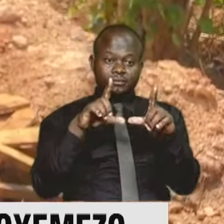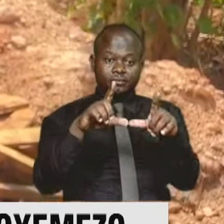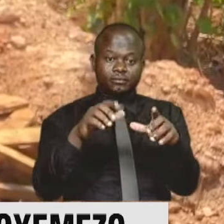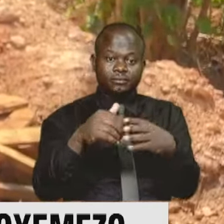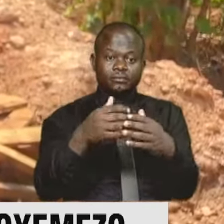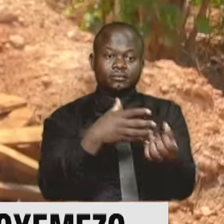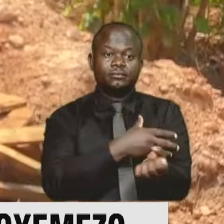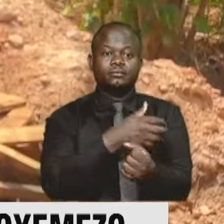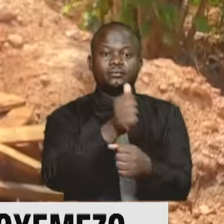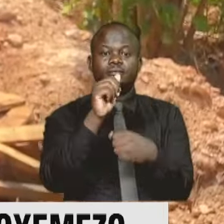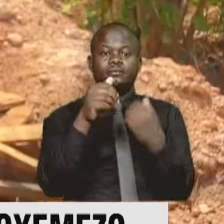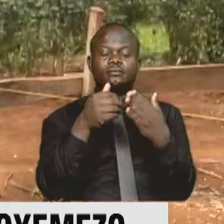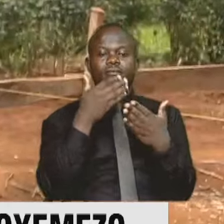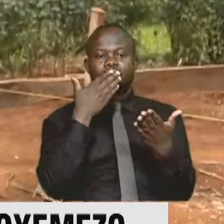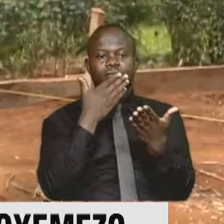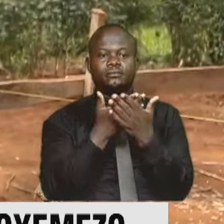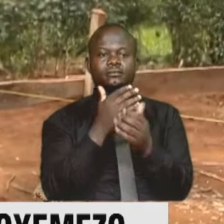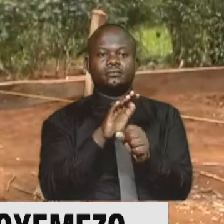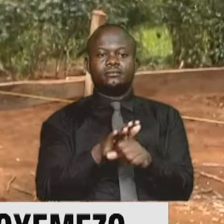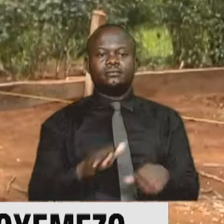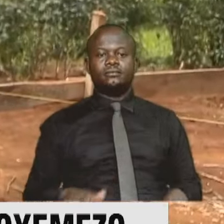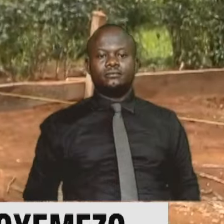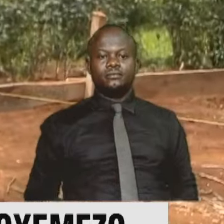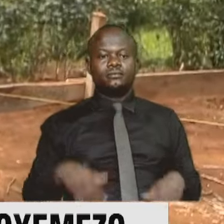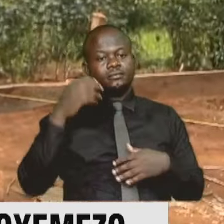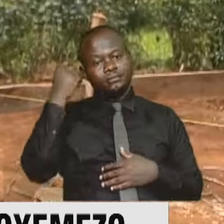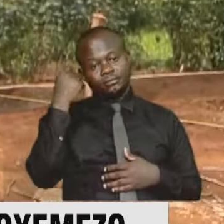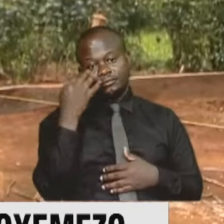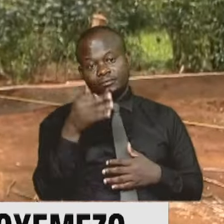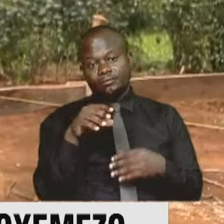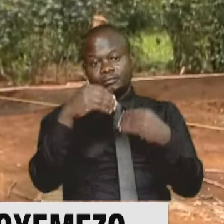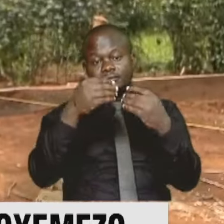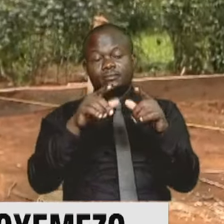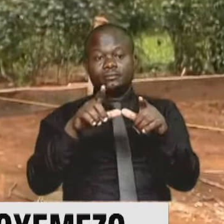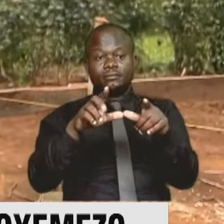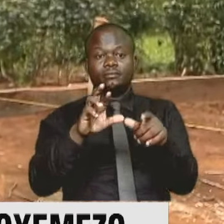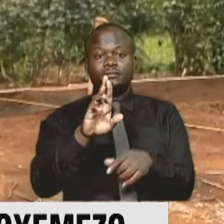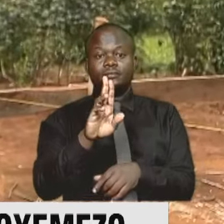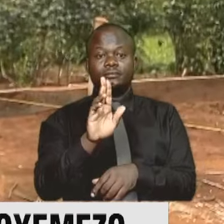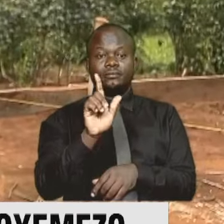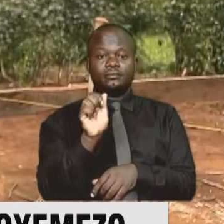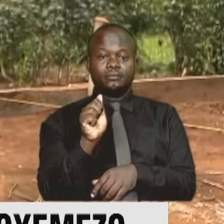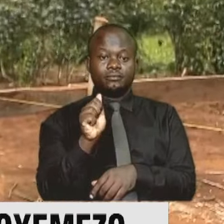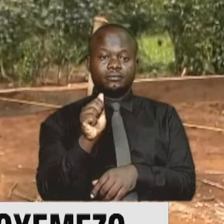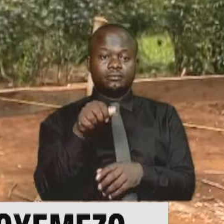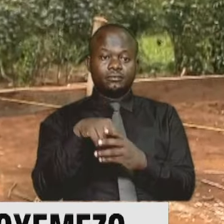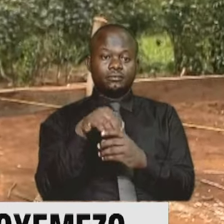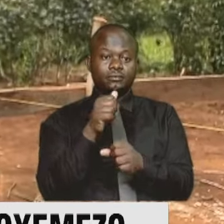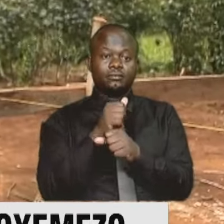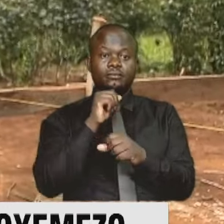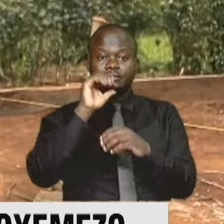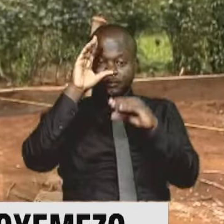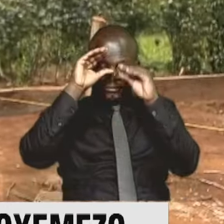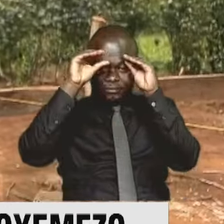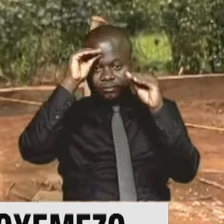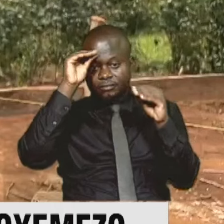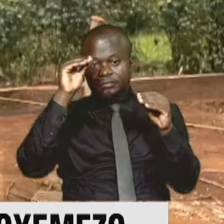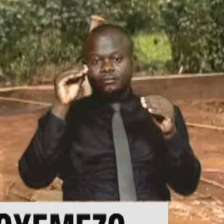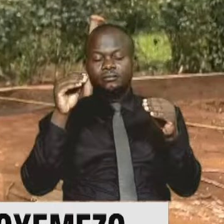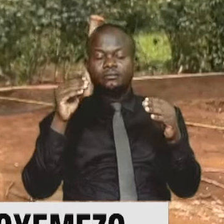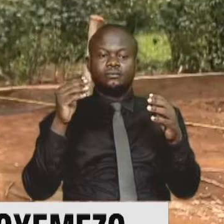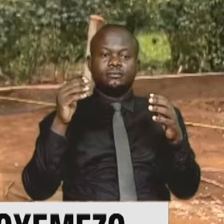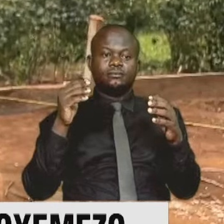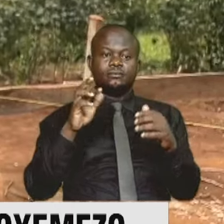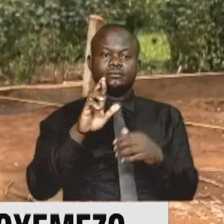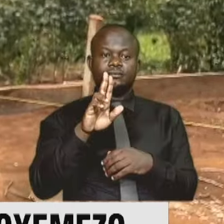n'ubushobozi bwabyo biba byiza cyane. Urumva niba batanga icyemezo cya rura hari abo bikora batarize batarabyize,